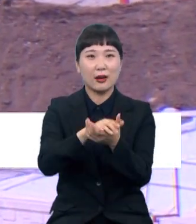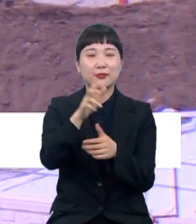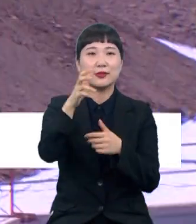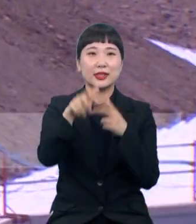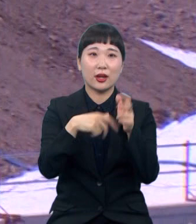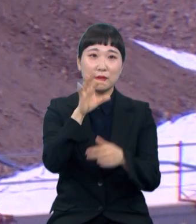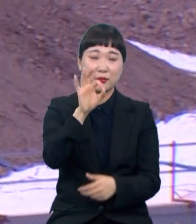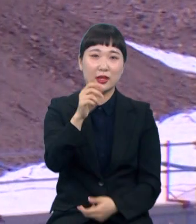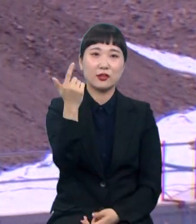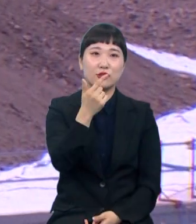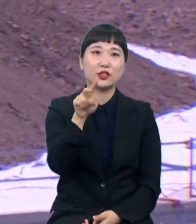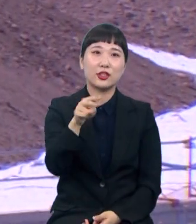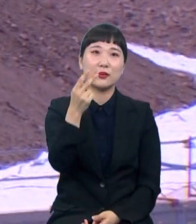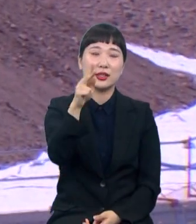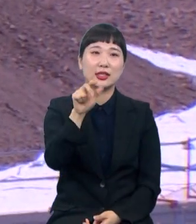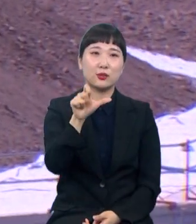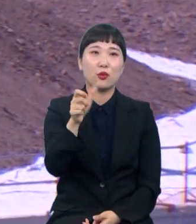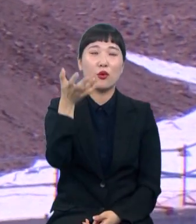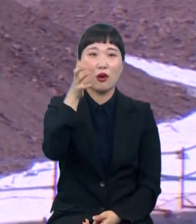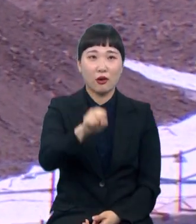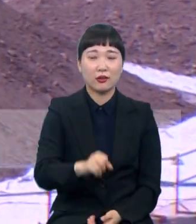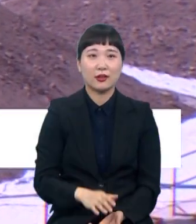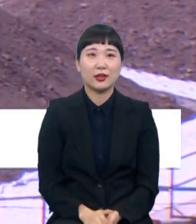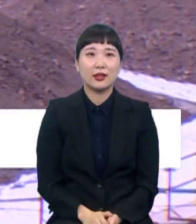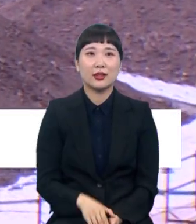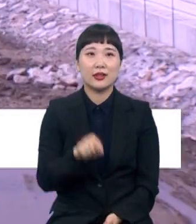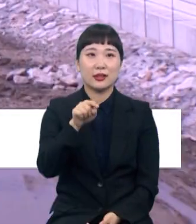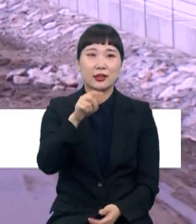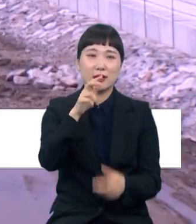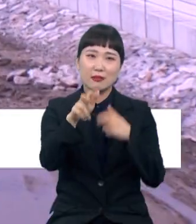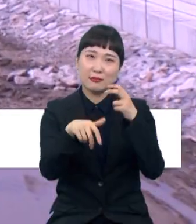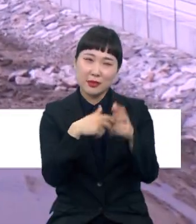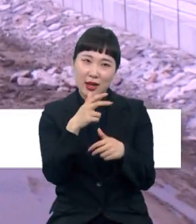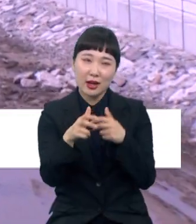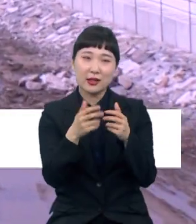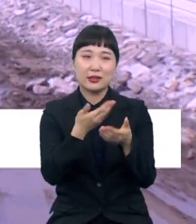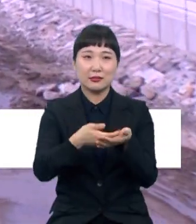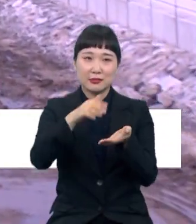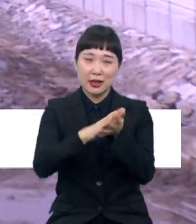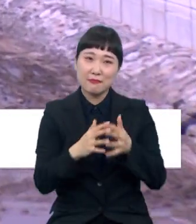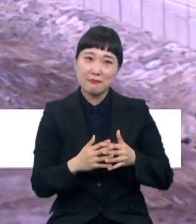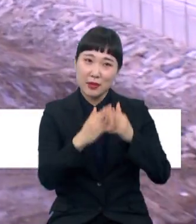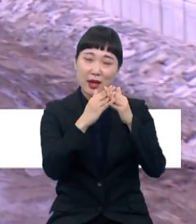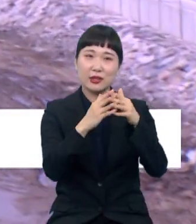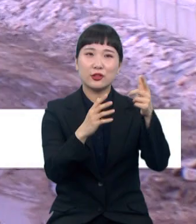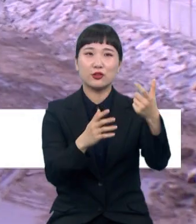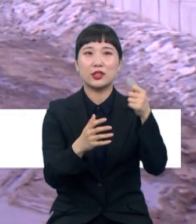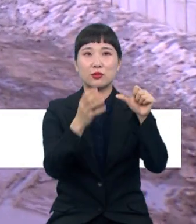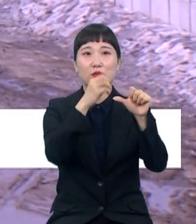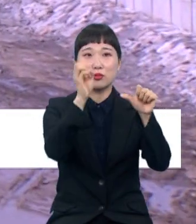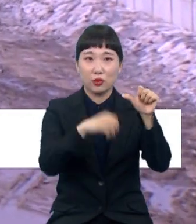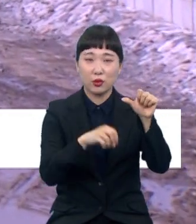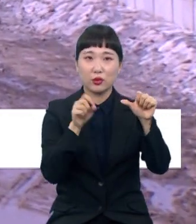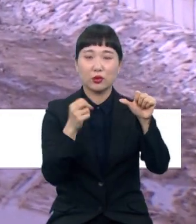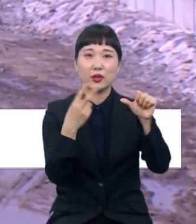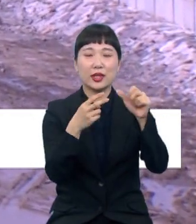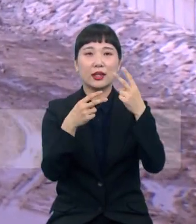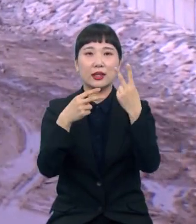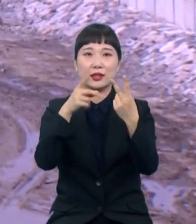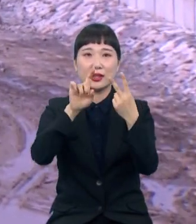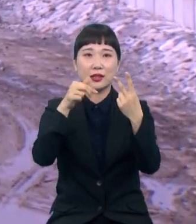달합니다. 현재 1단계 109의 공정률은 65%, 209의 공정률은